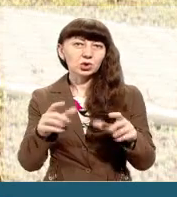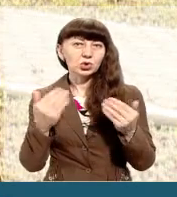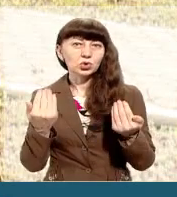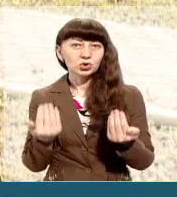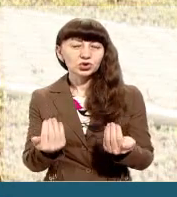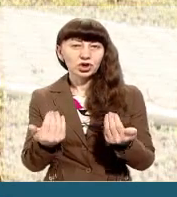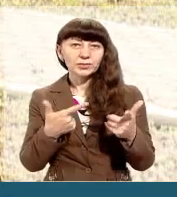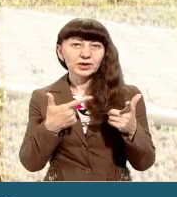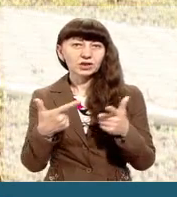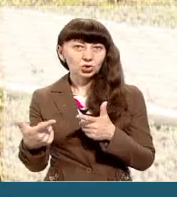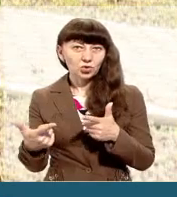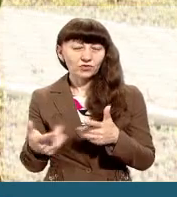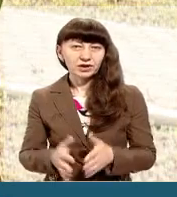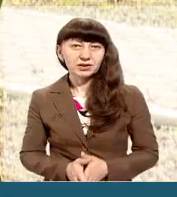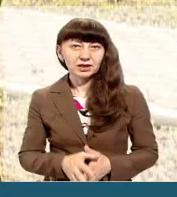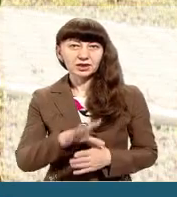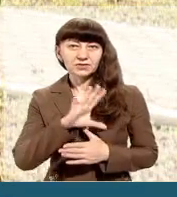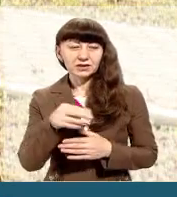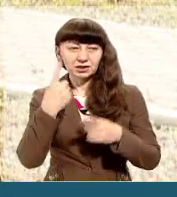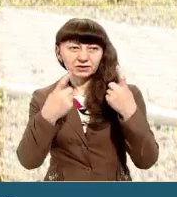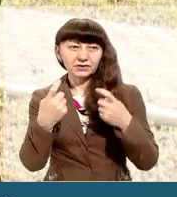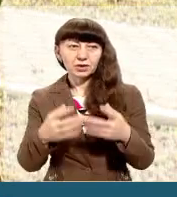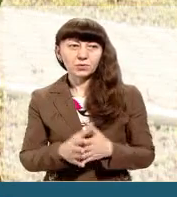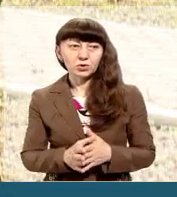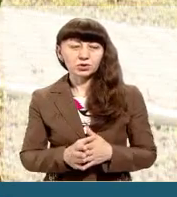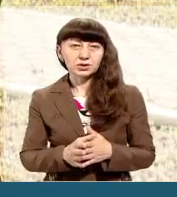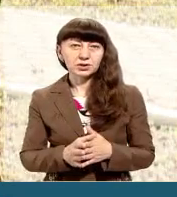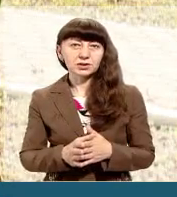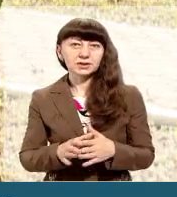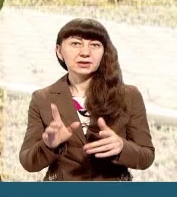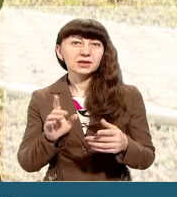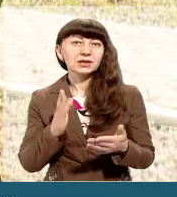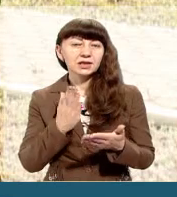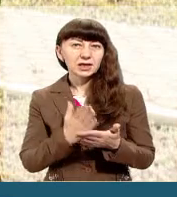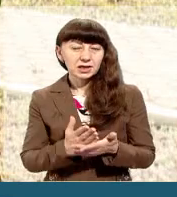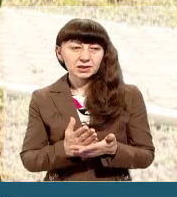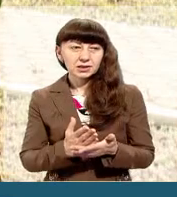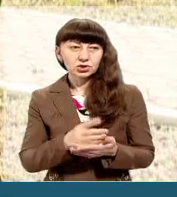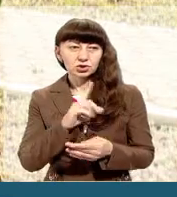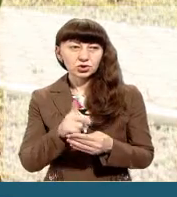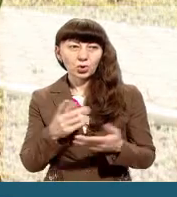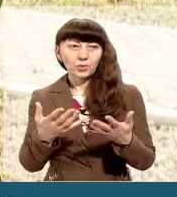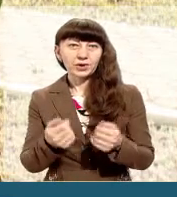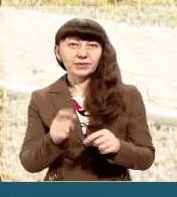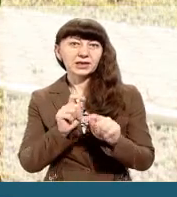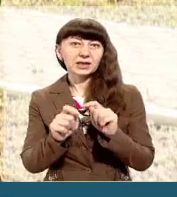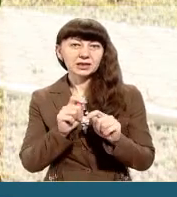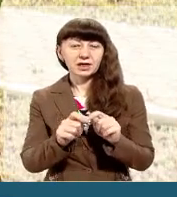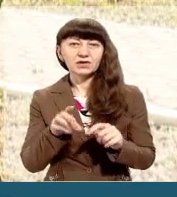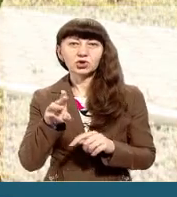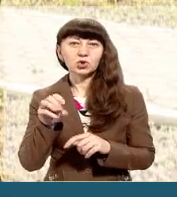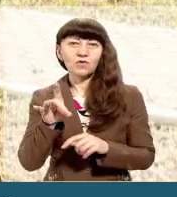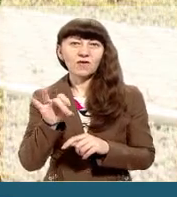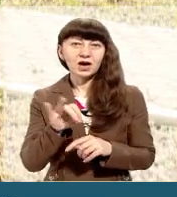уже подготовлены, все информационные системы налажены для того, чтобы принимать